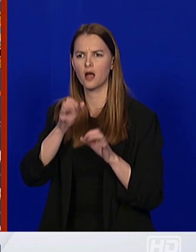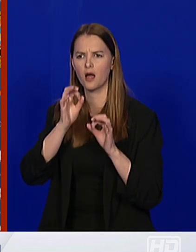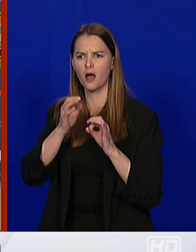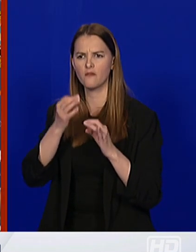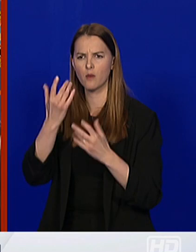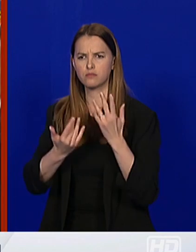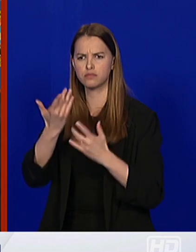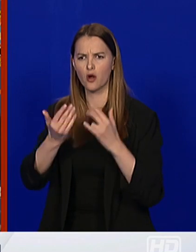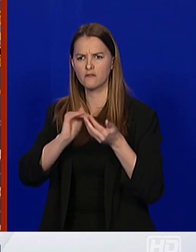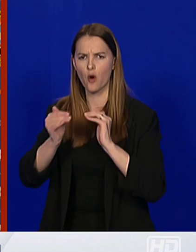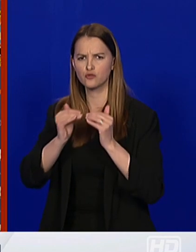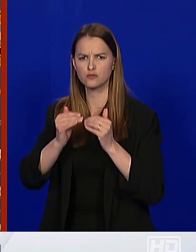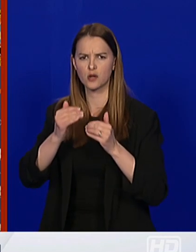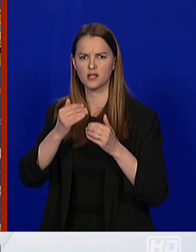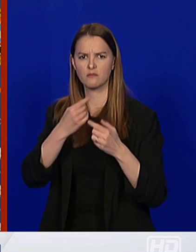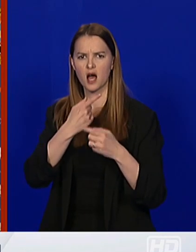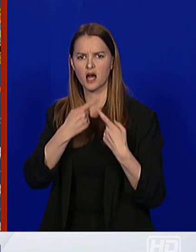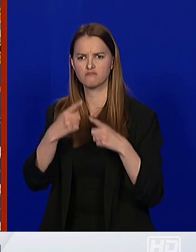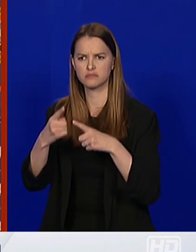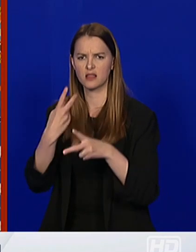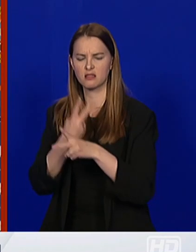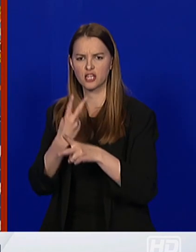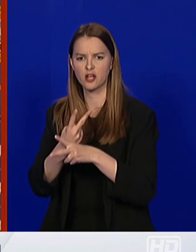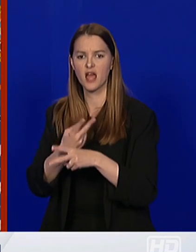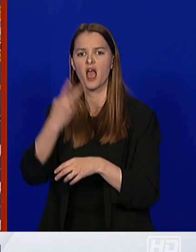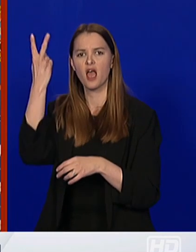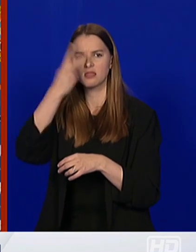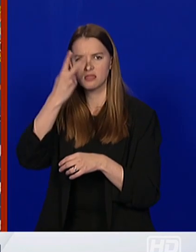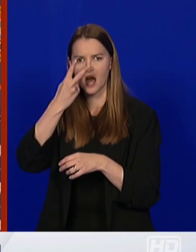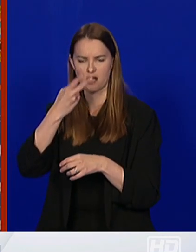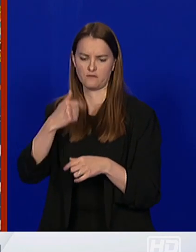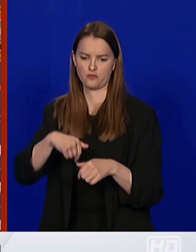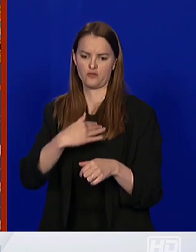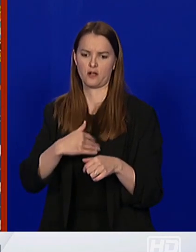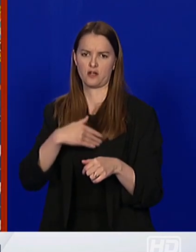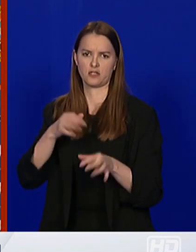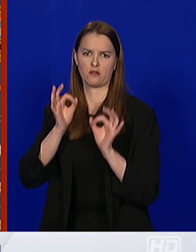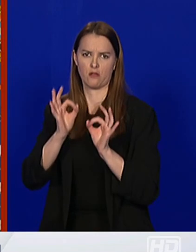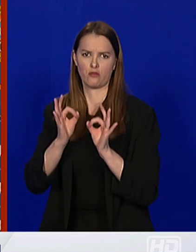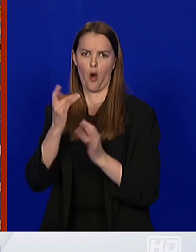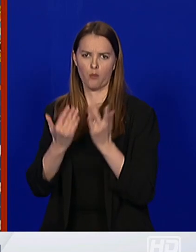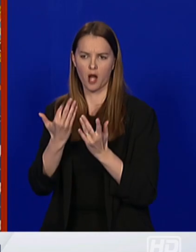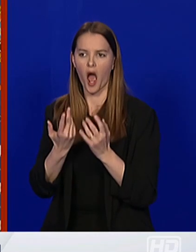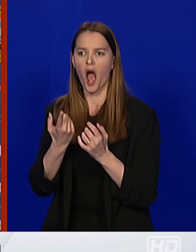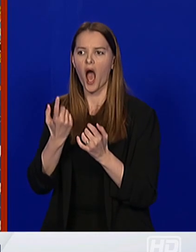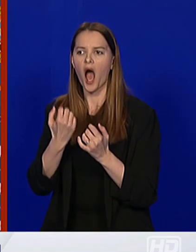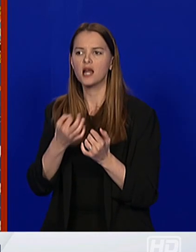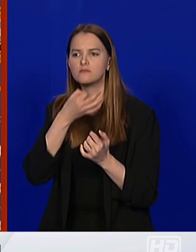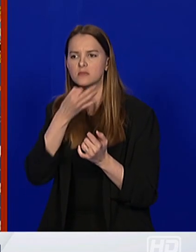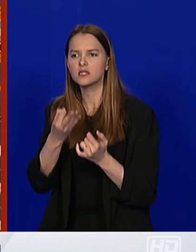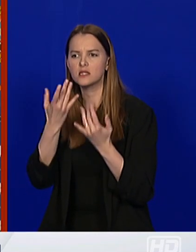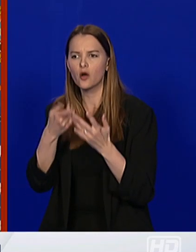za različite zemlje. Jasno je da je hrvatska statistika povoljna, to nema nikakve dvojbe, međutim, koliko se doista mogu ti